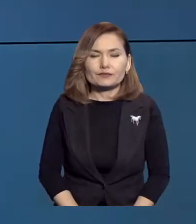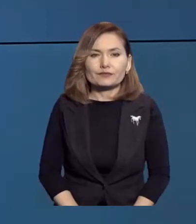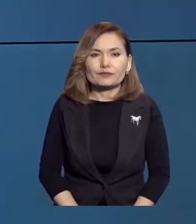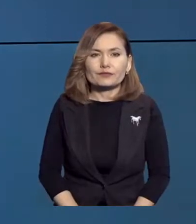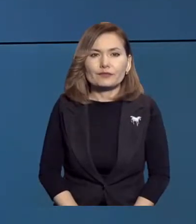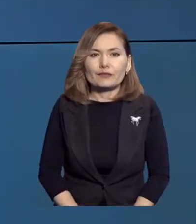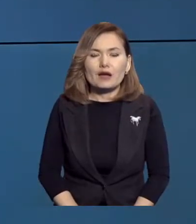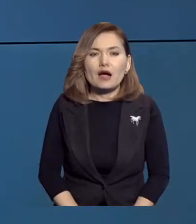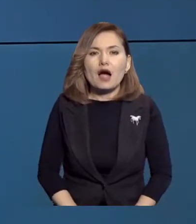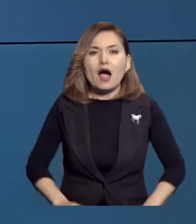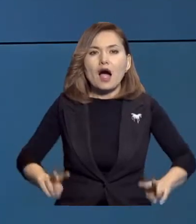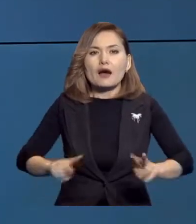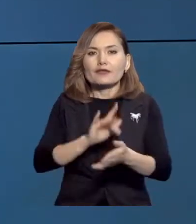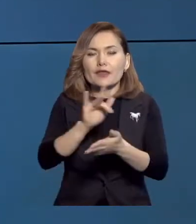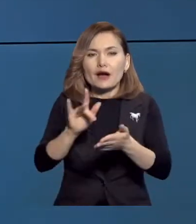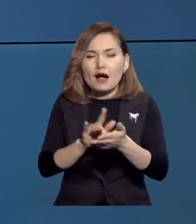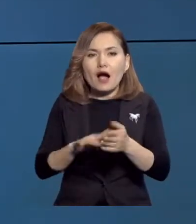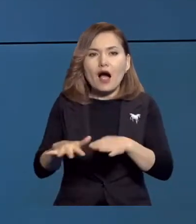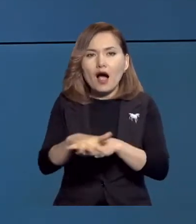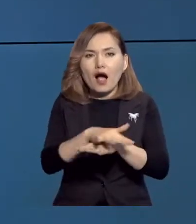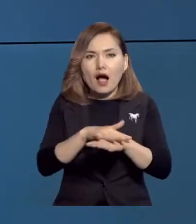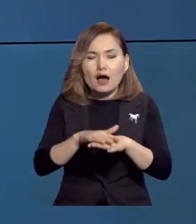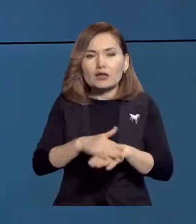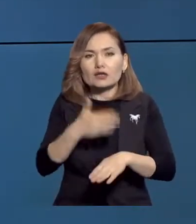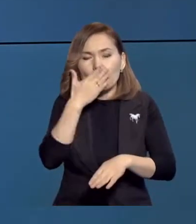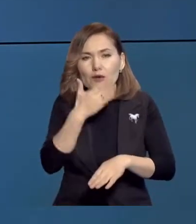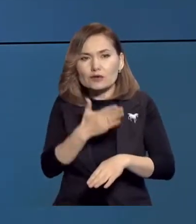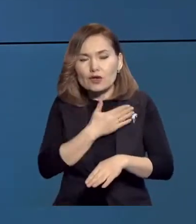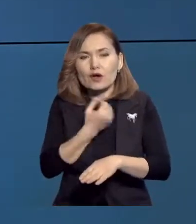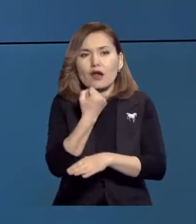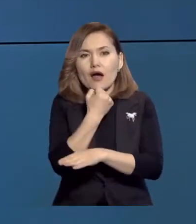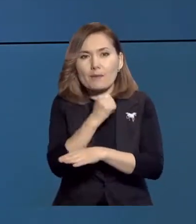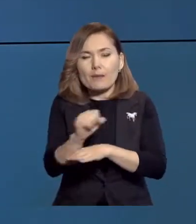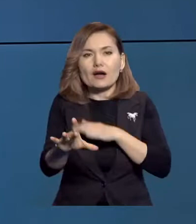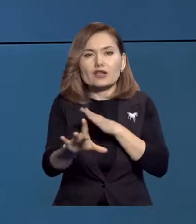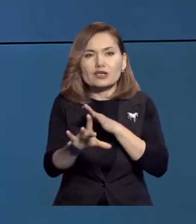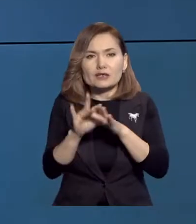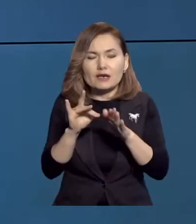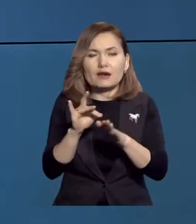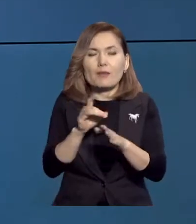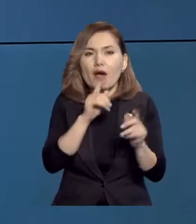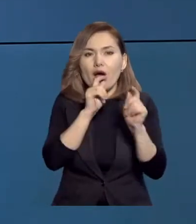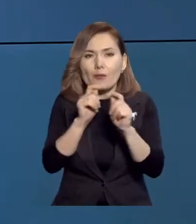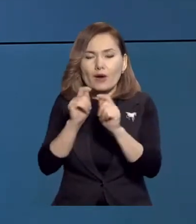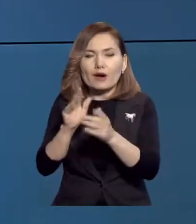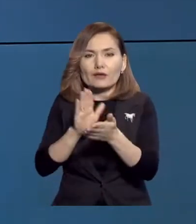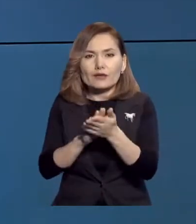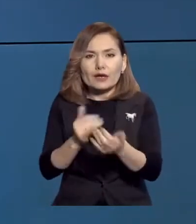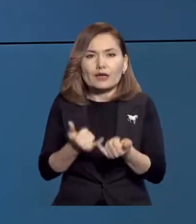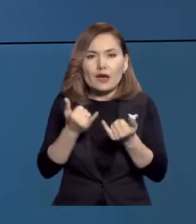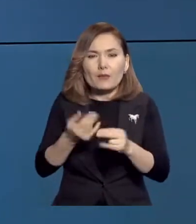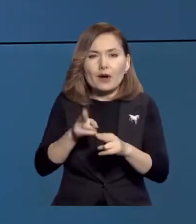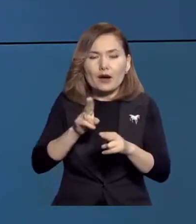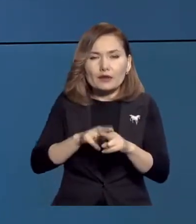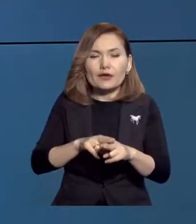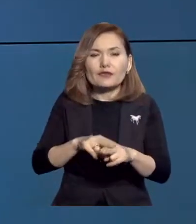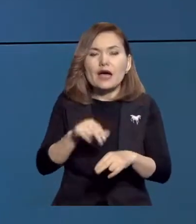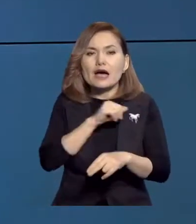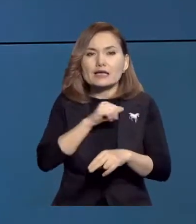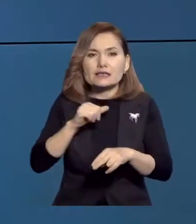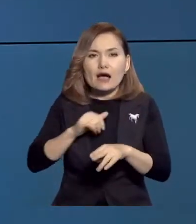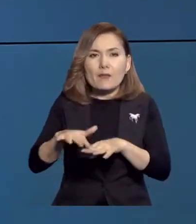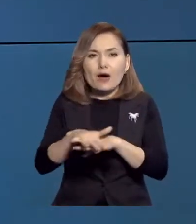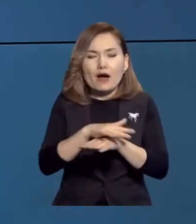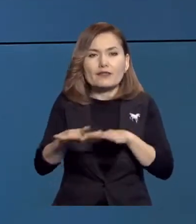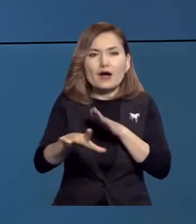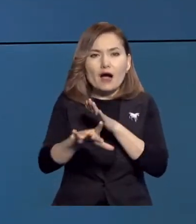Өзге де тақырыптар, елордада халықтың сүйіктісі қоғамдық сыйлығының жеңімпаздары марапатталды. Әлеумет өзі ұсынып, өзі таңдаған